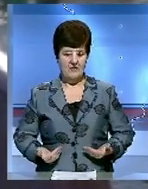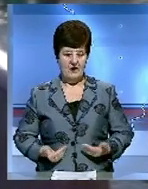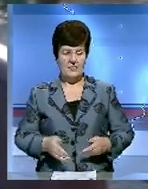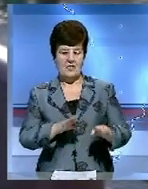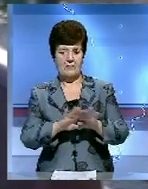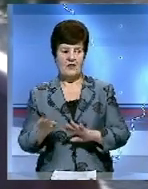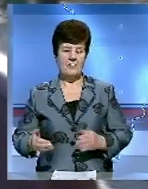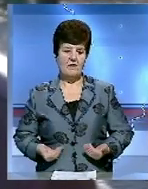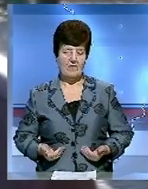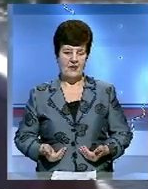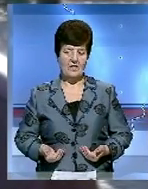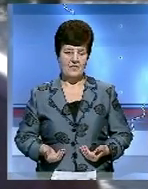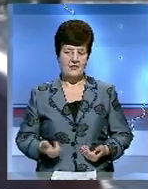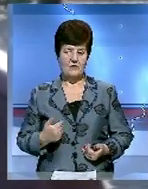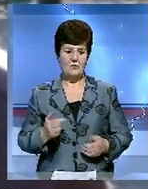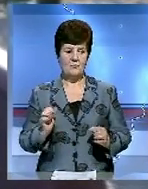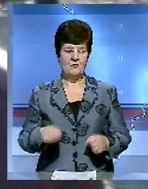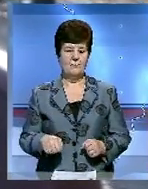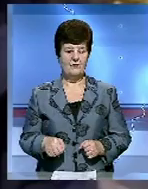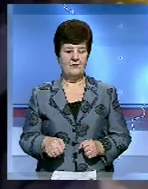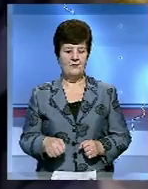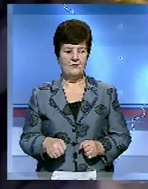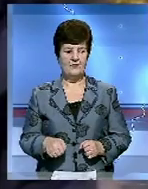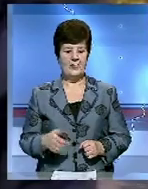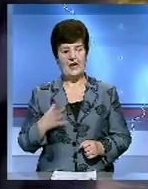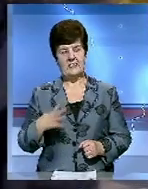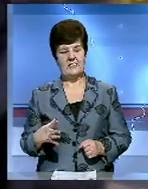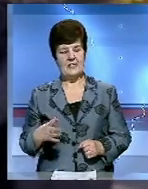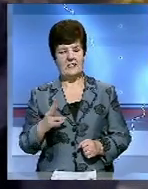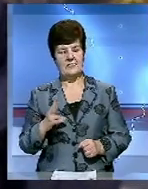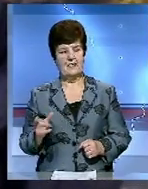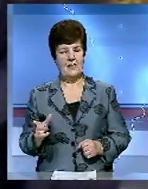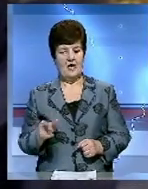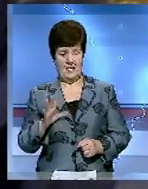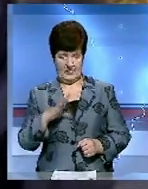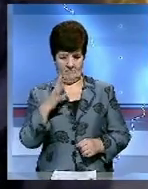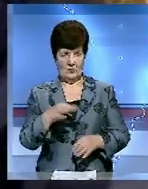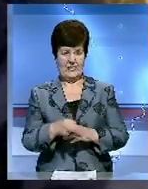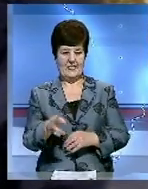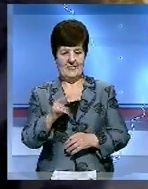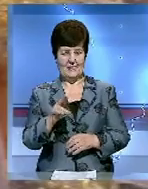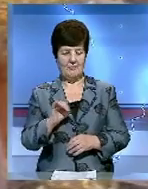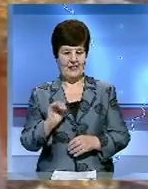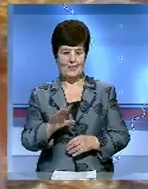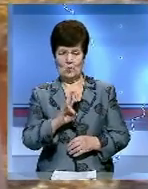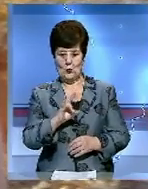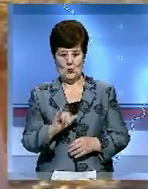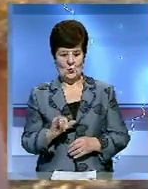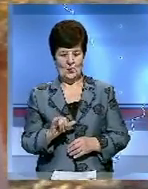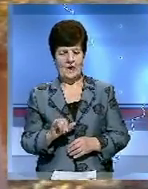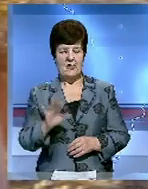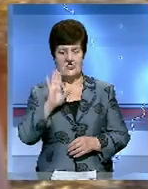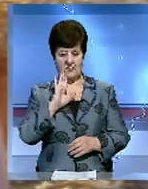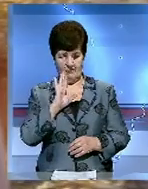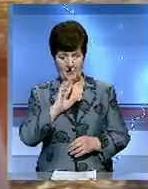noi. Noi suntem sub pragul de existență. V-ați simțit vreodată discriminat? Nu. Și femeile sunt